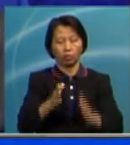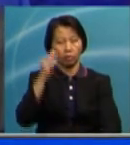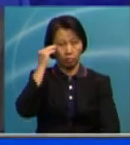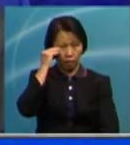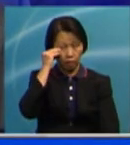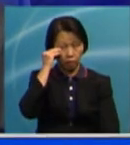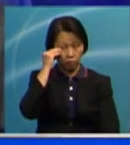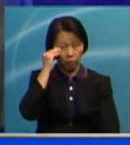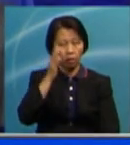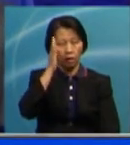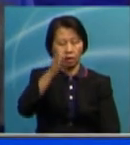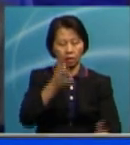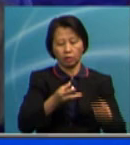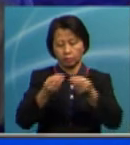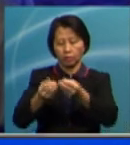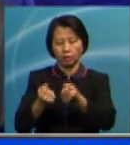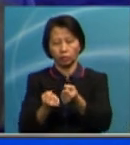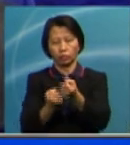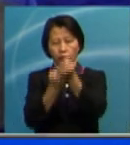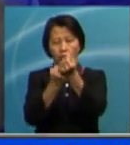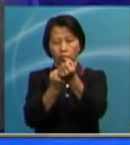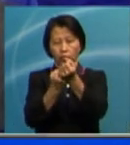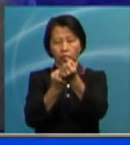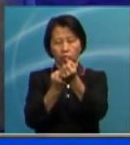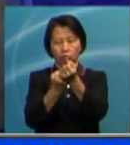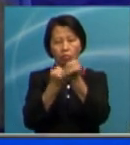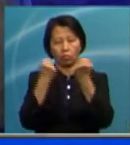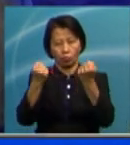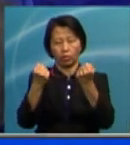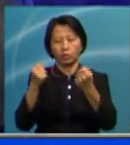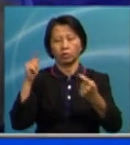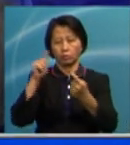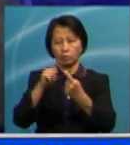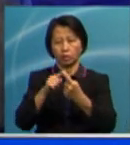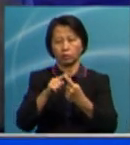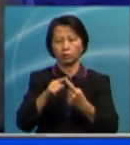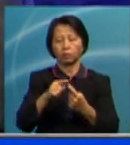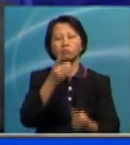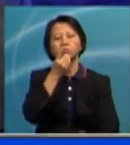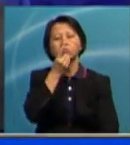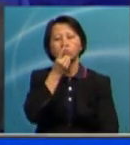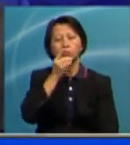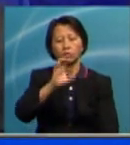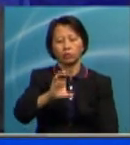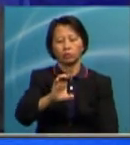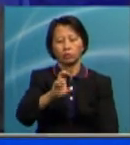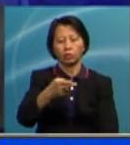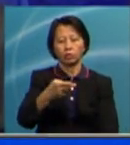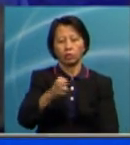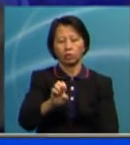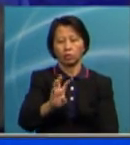akan memberi sokongan yang tidak berbelah bagi kepada Datin Paduka chumefan dan hari ini